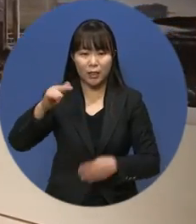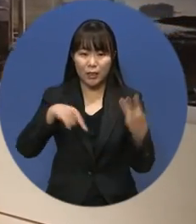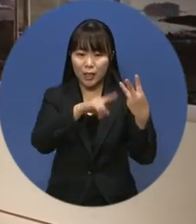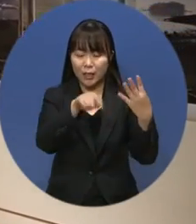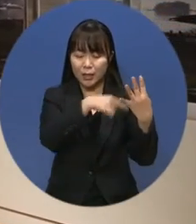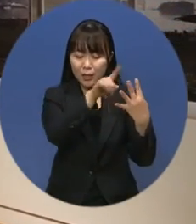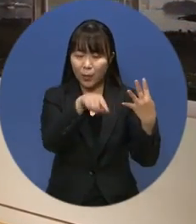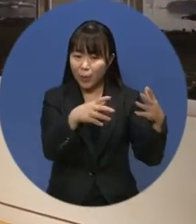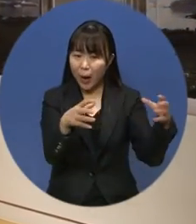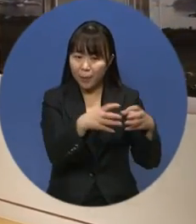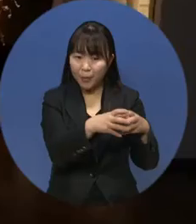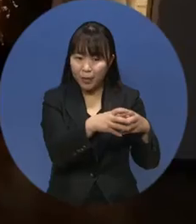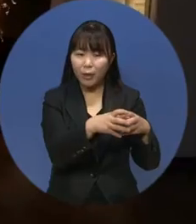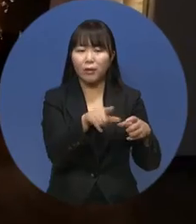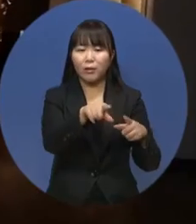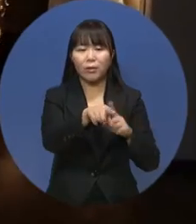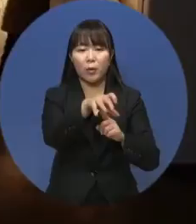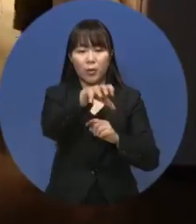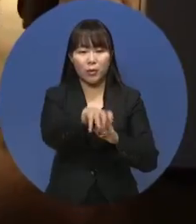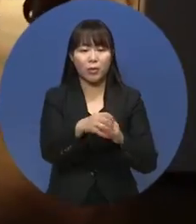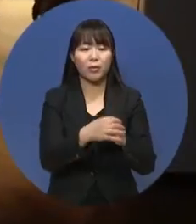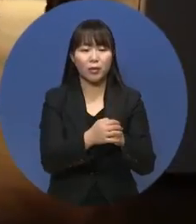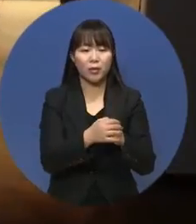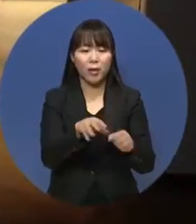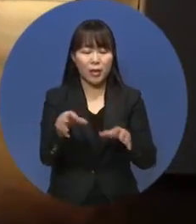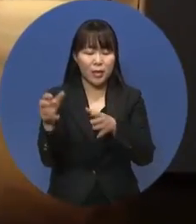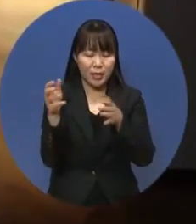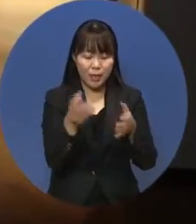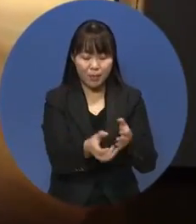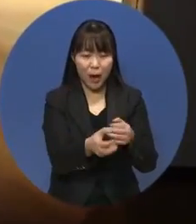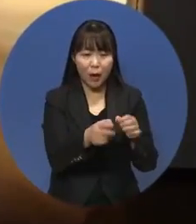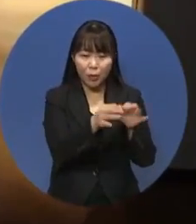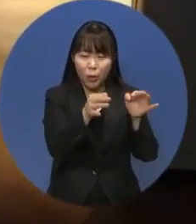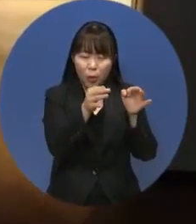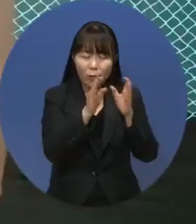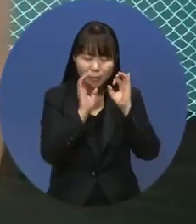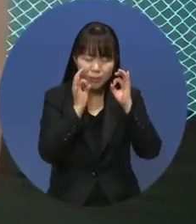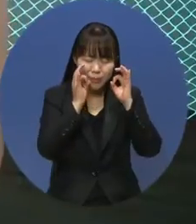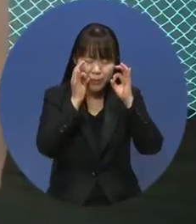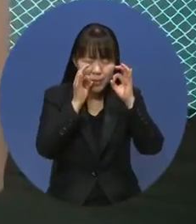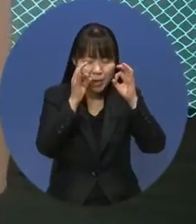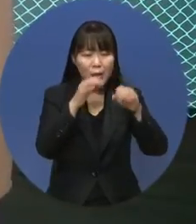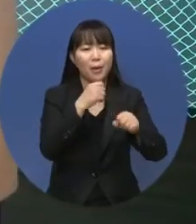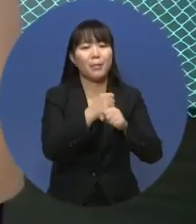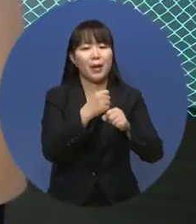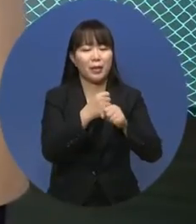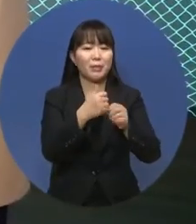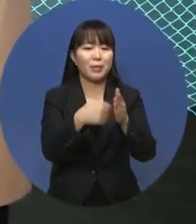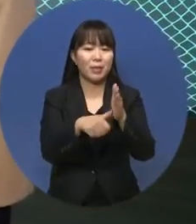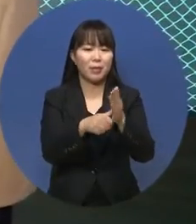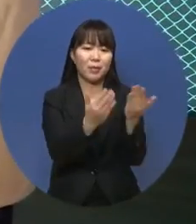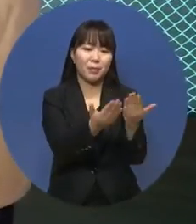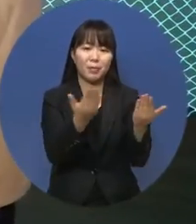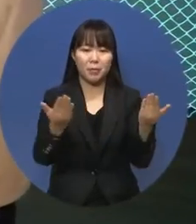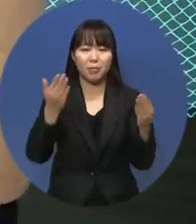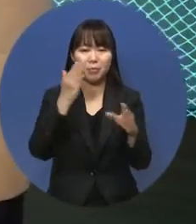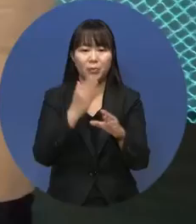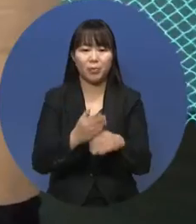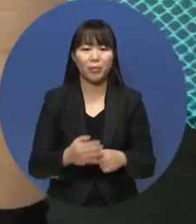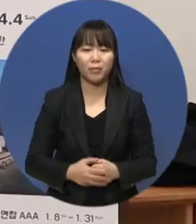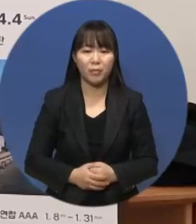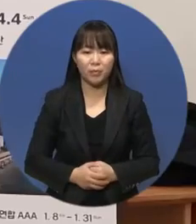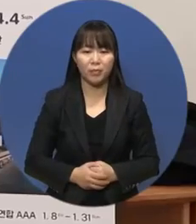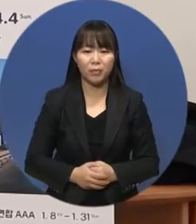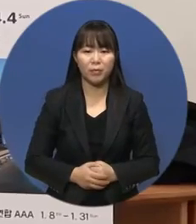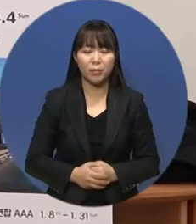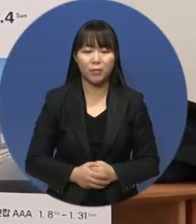팀으로 장도 창작 스튜디오 에서 이쪽 기간동안 열정을 쏟아 완성된 작품들을 전시하고 있습니다